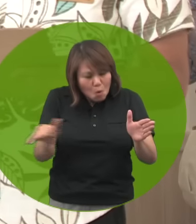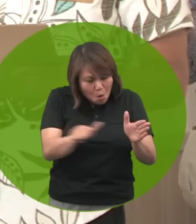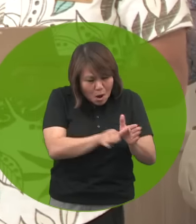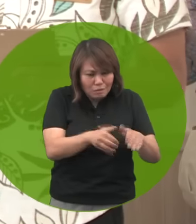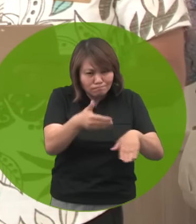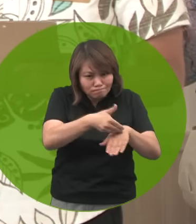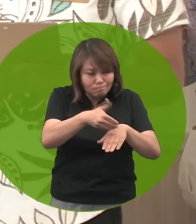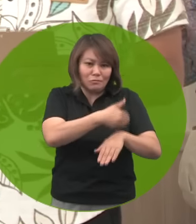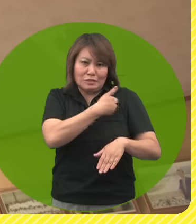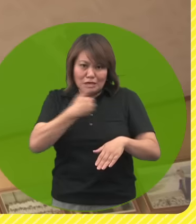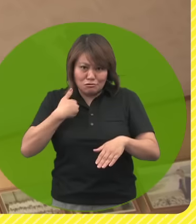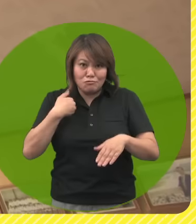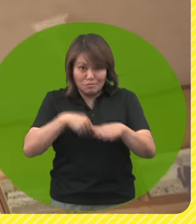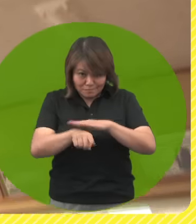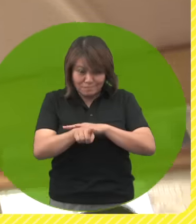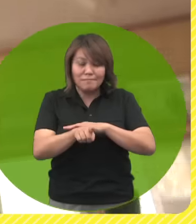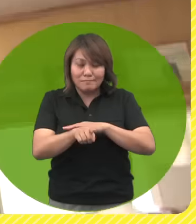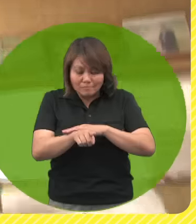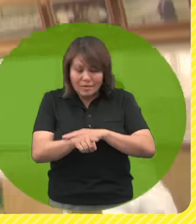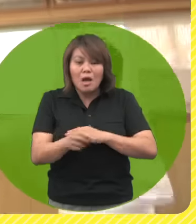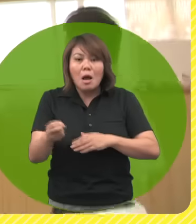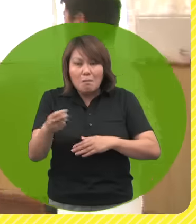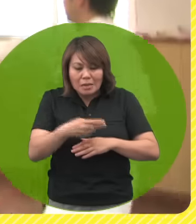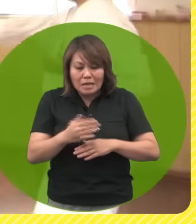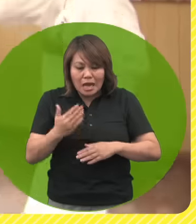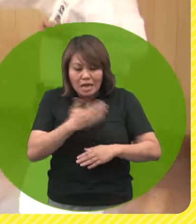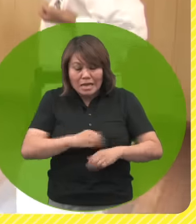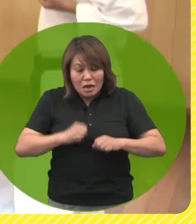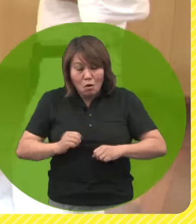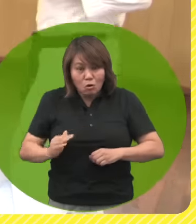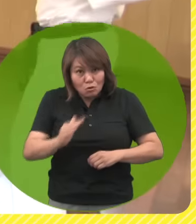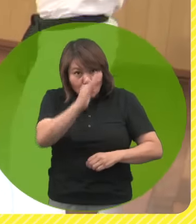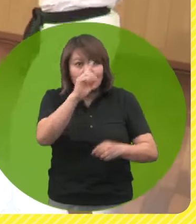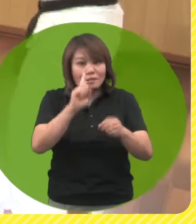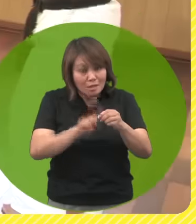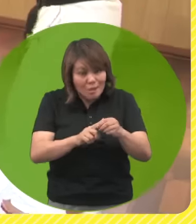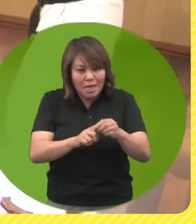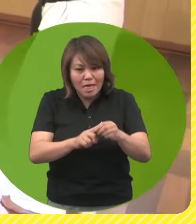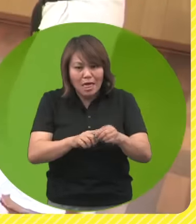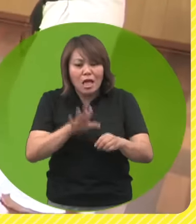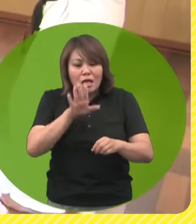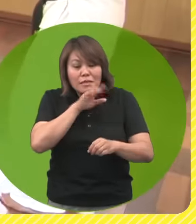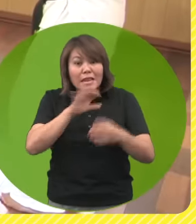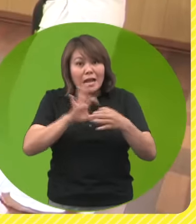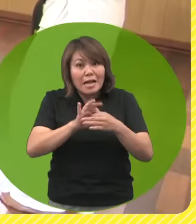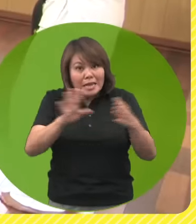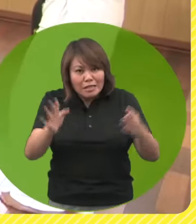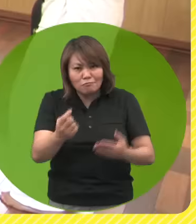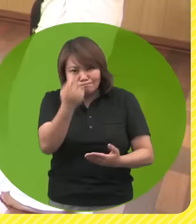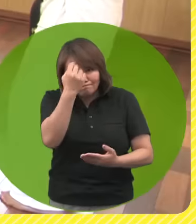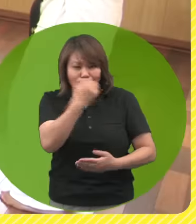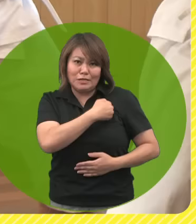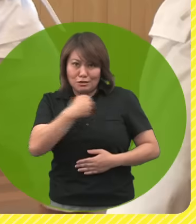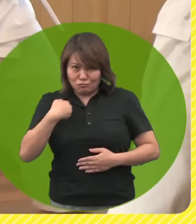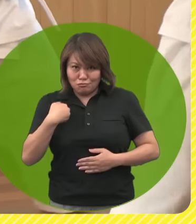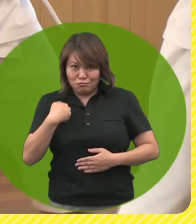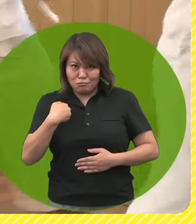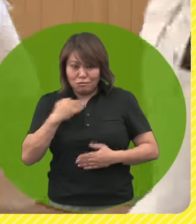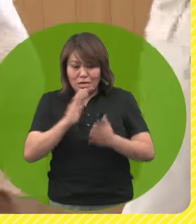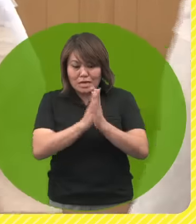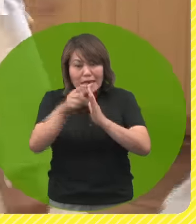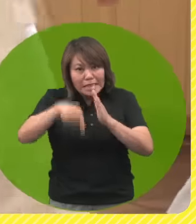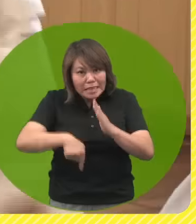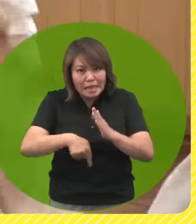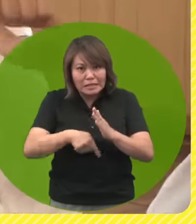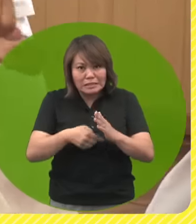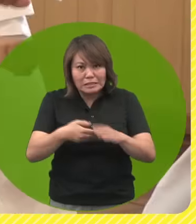を行うという点が挙げられます。また健康増進を目的に子どもからお年寄りまで習うことができますし、県内には